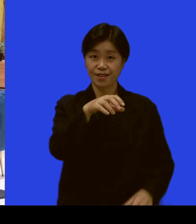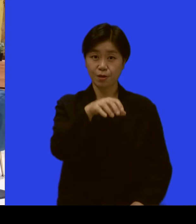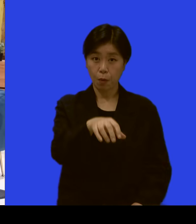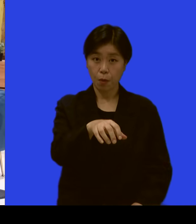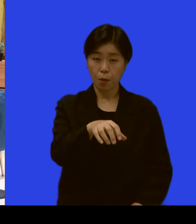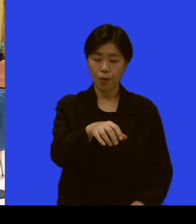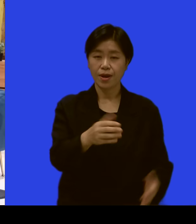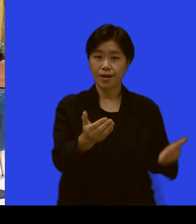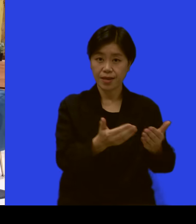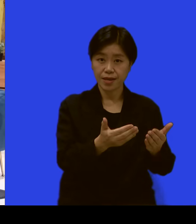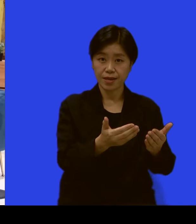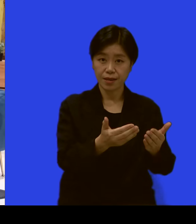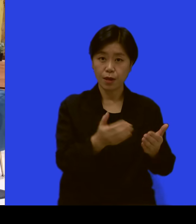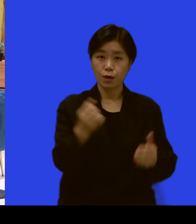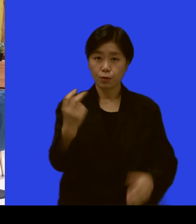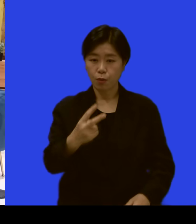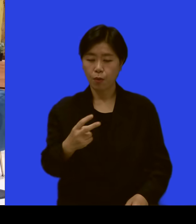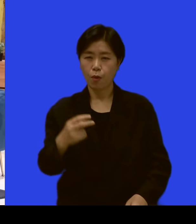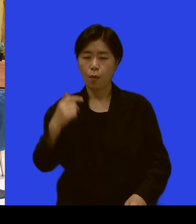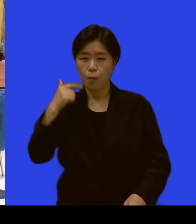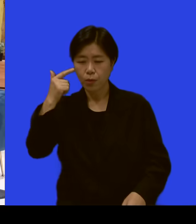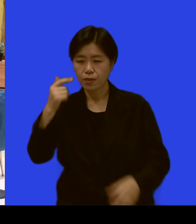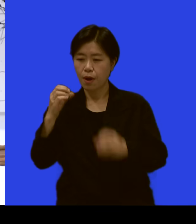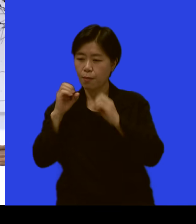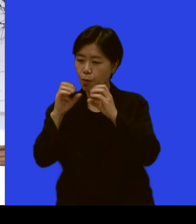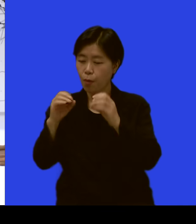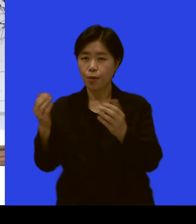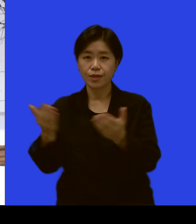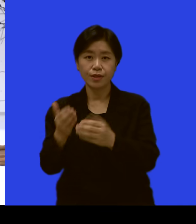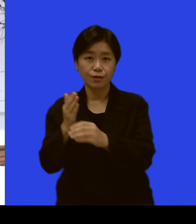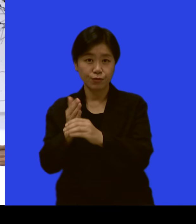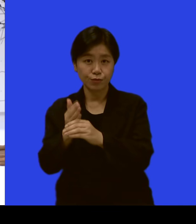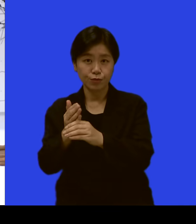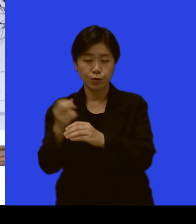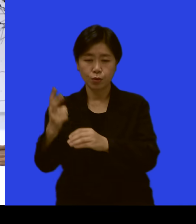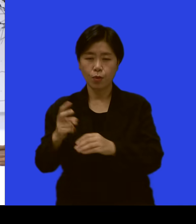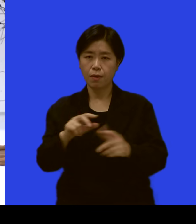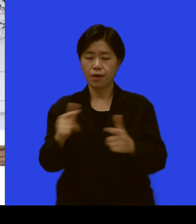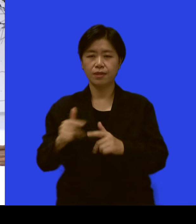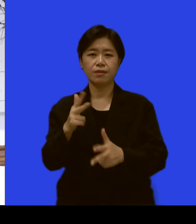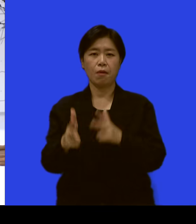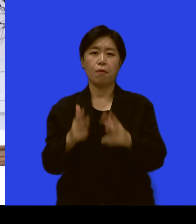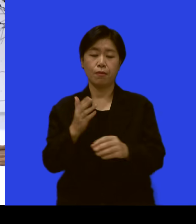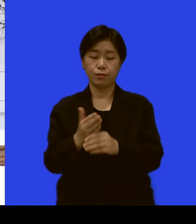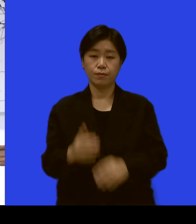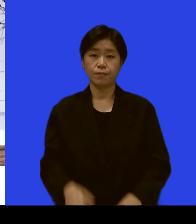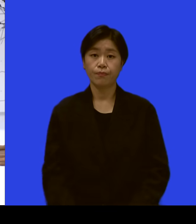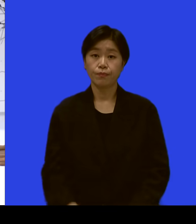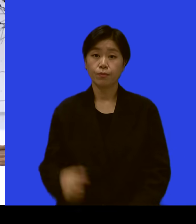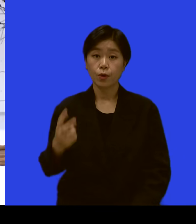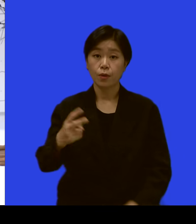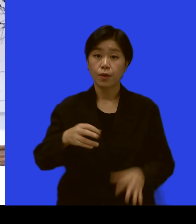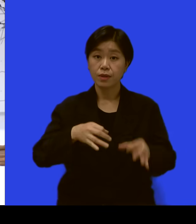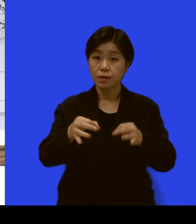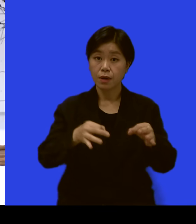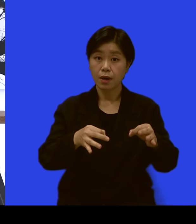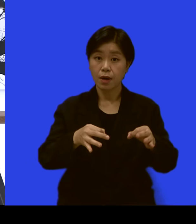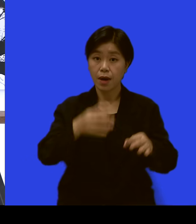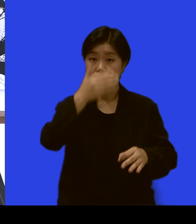목회자가 되시고 동시에 또 사업도 하고 계시는 분이십니다. 네, 이분은 지금 이 시장 청년이라는 과일